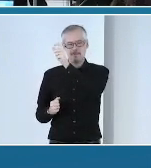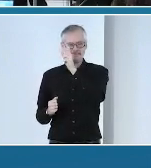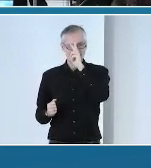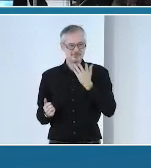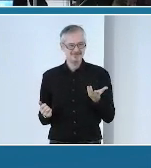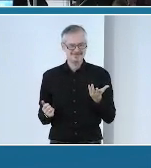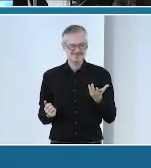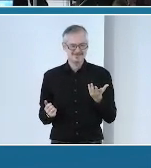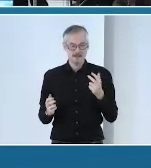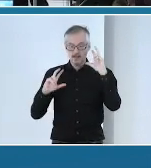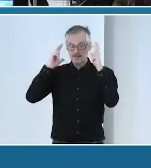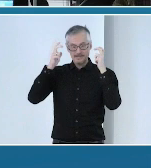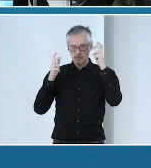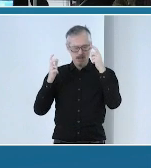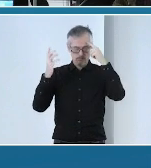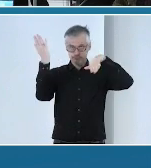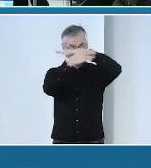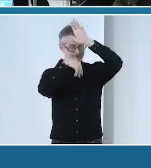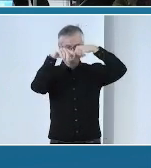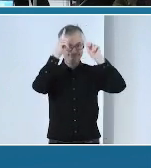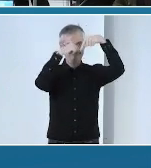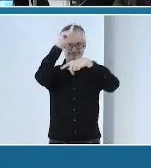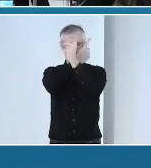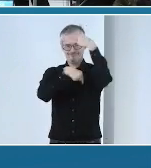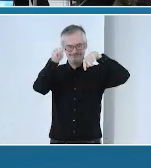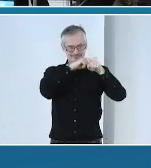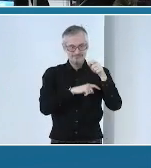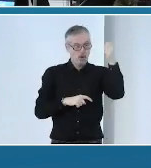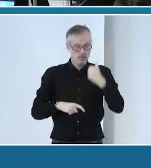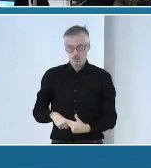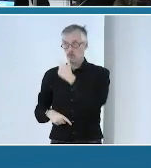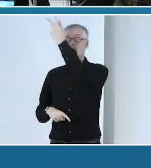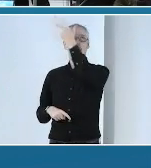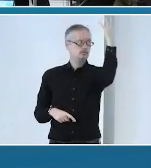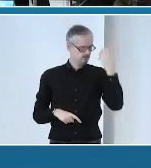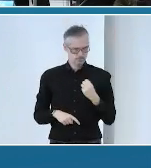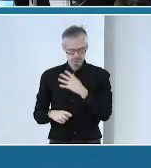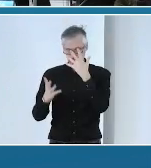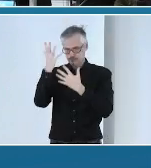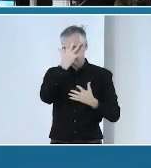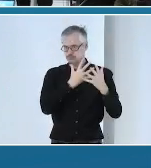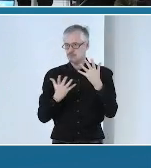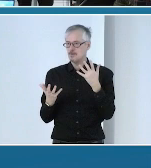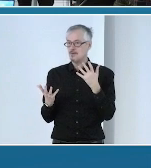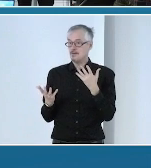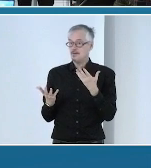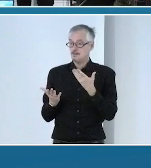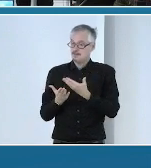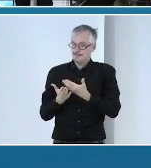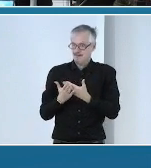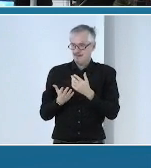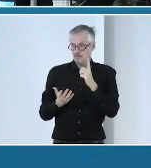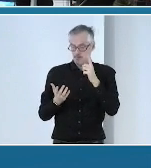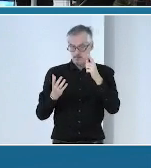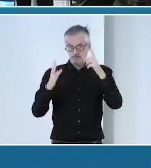cette représentation spatiale dans la tête. Et l'atteinte vestibulaire, du fait qu'elle a un effet sur l'orientation